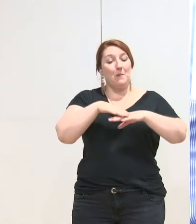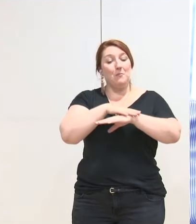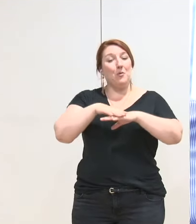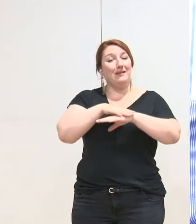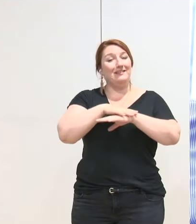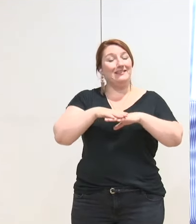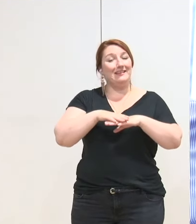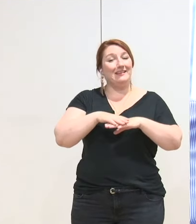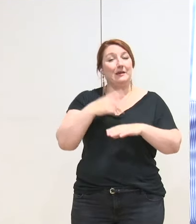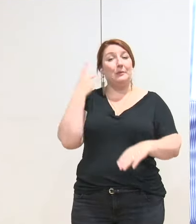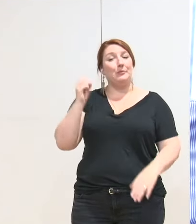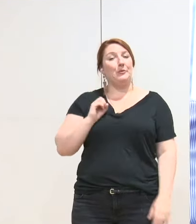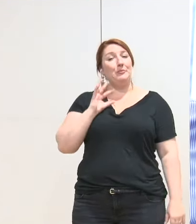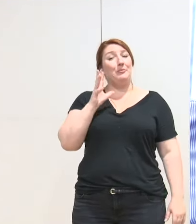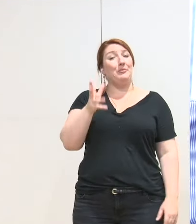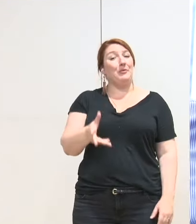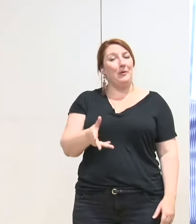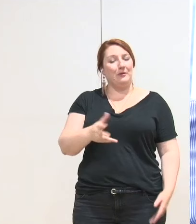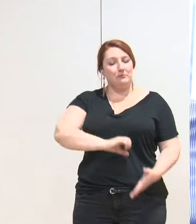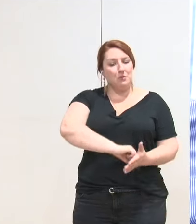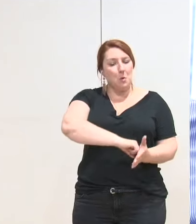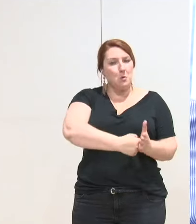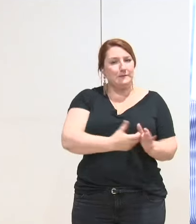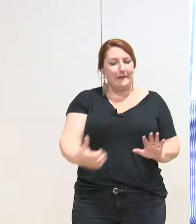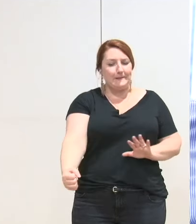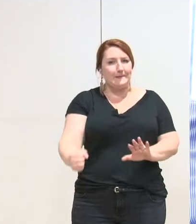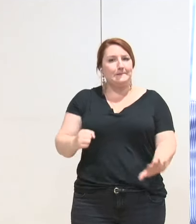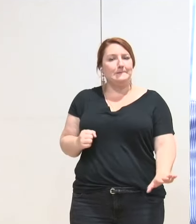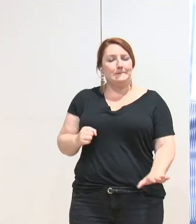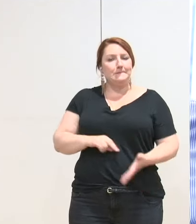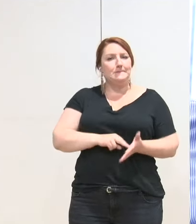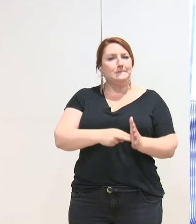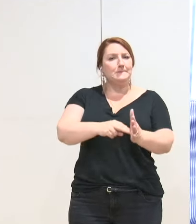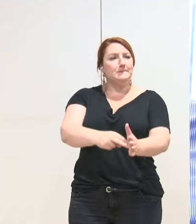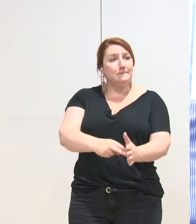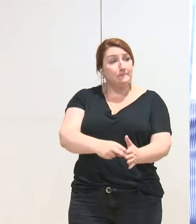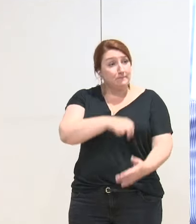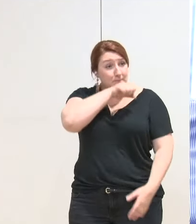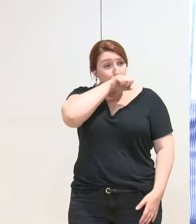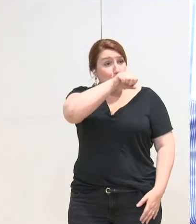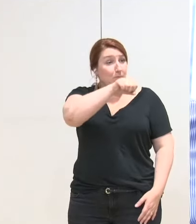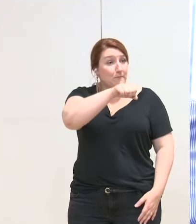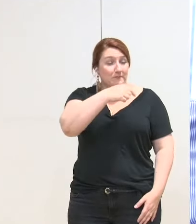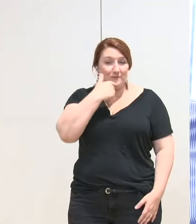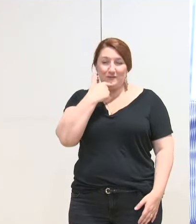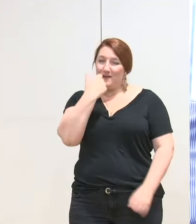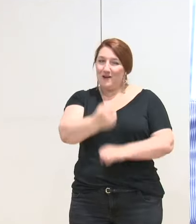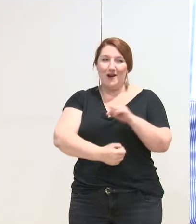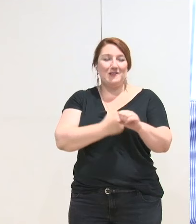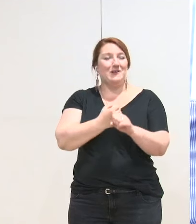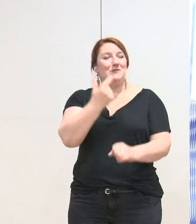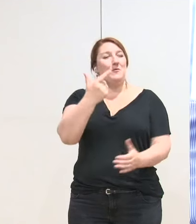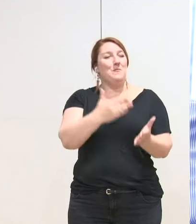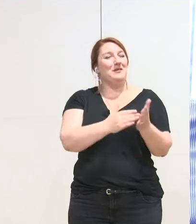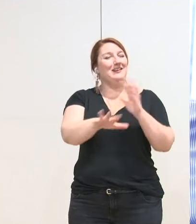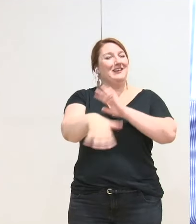d'éic Piol depuis qu'il a été élu ils vont adorer les années 2015